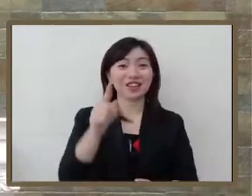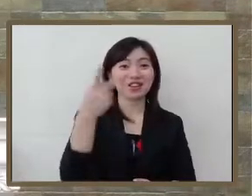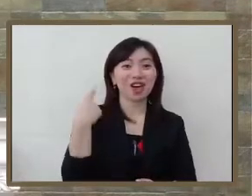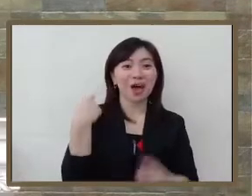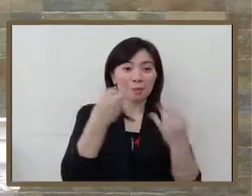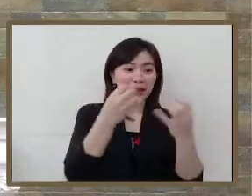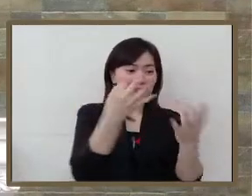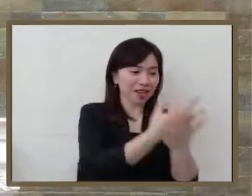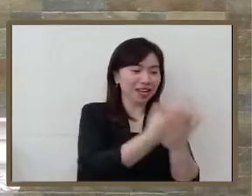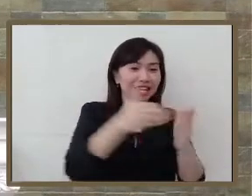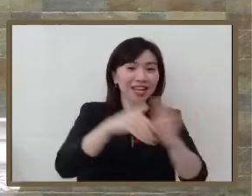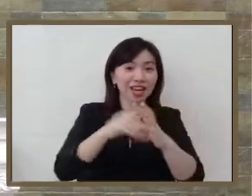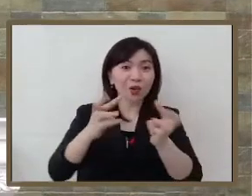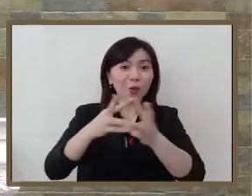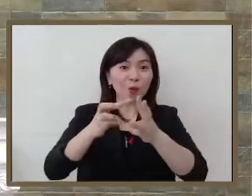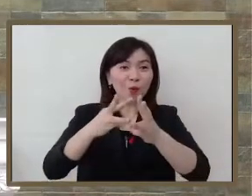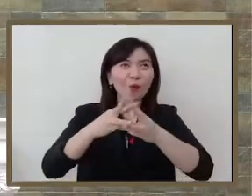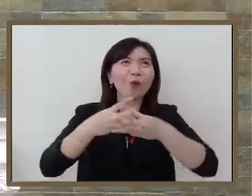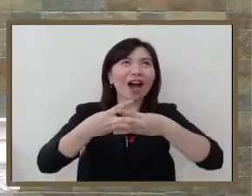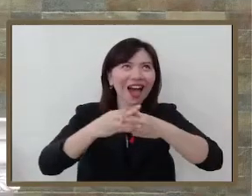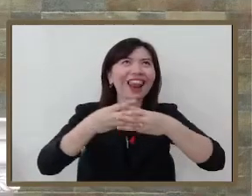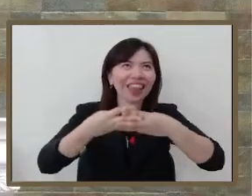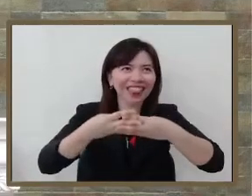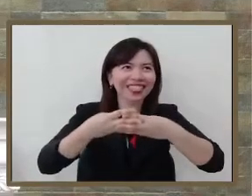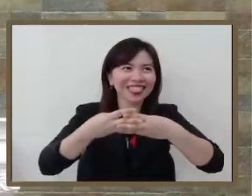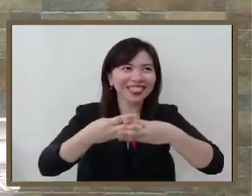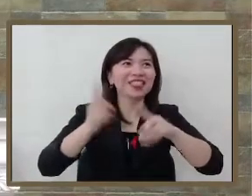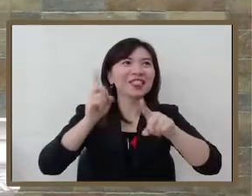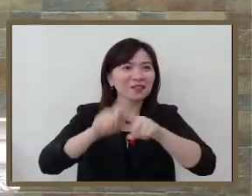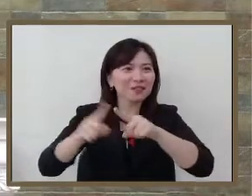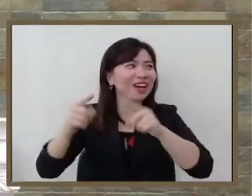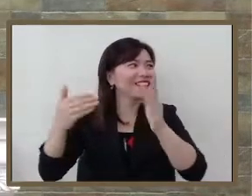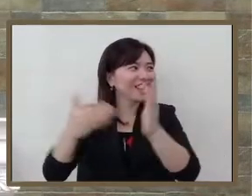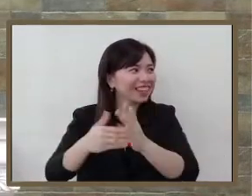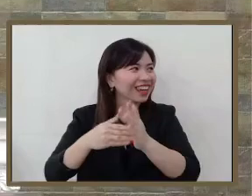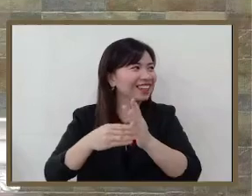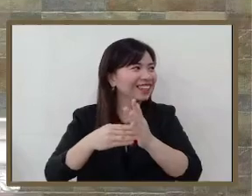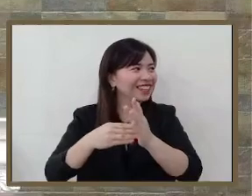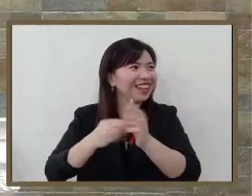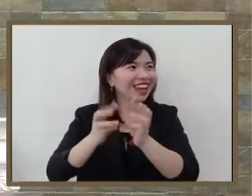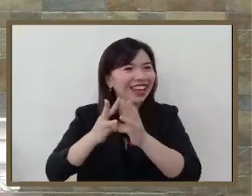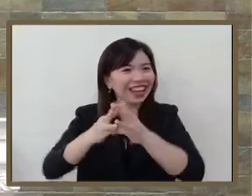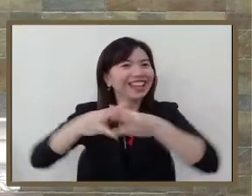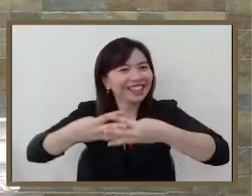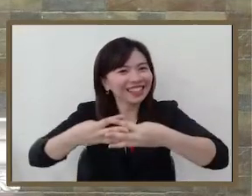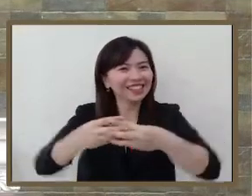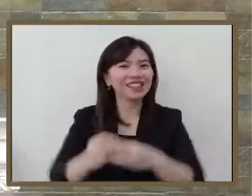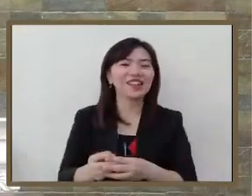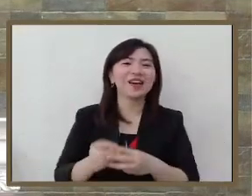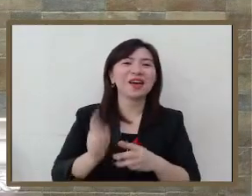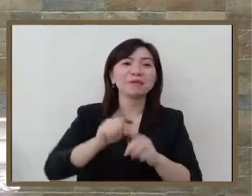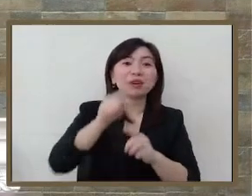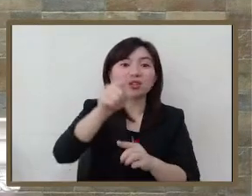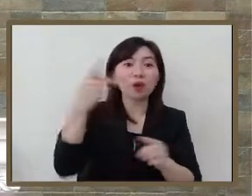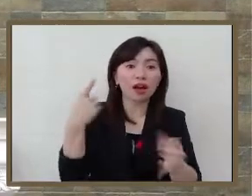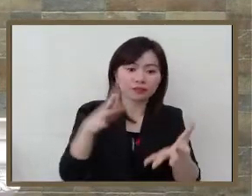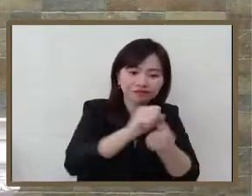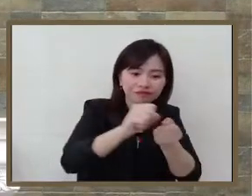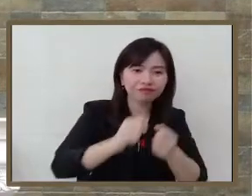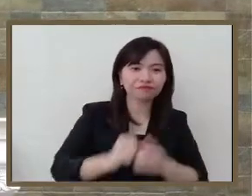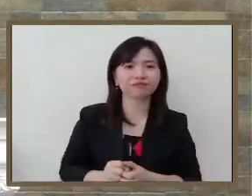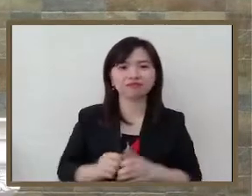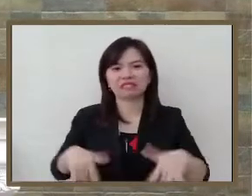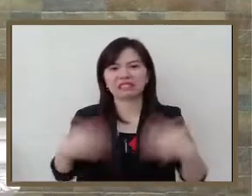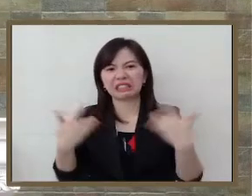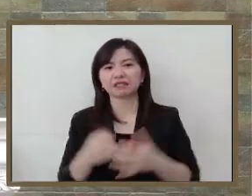Maraming kabataan ngayon na may laman ang wallet, pero laman ng balita sa social media.